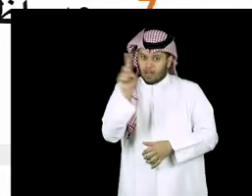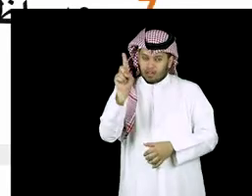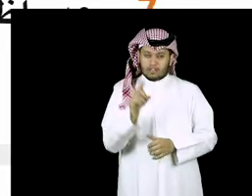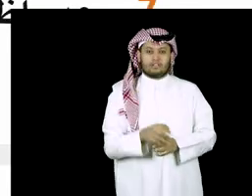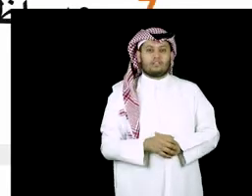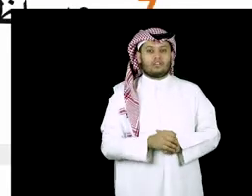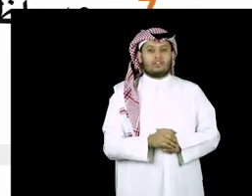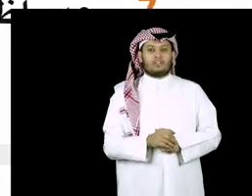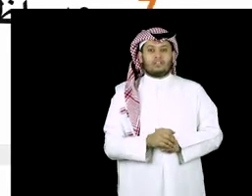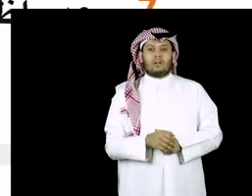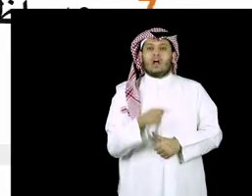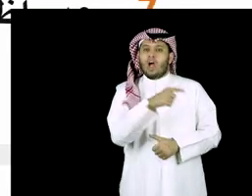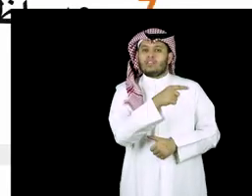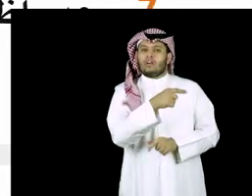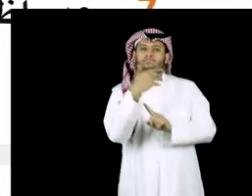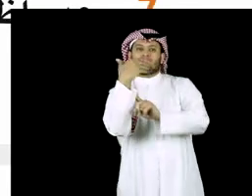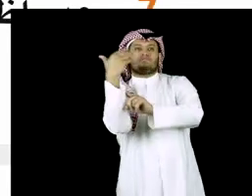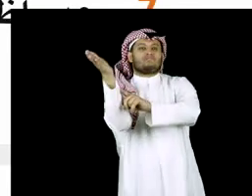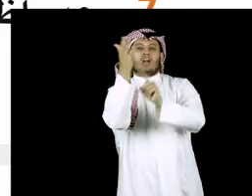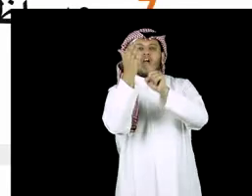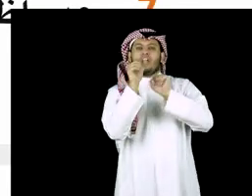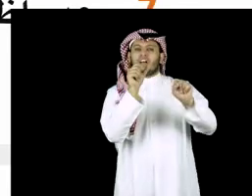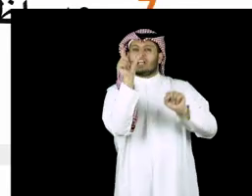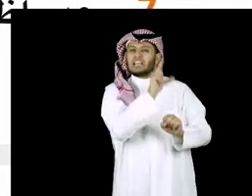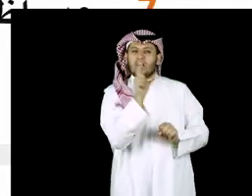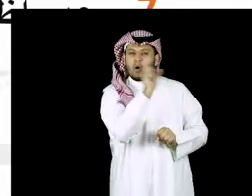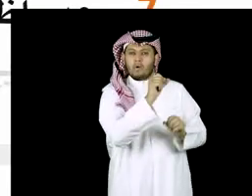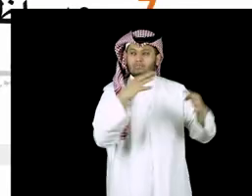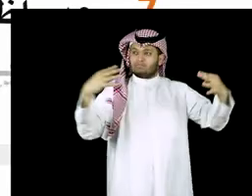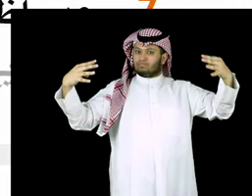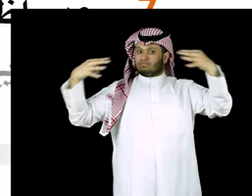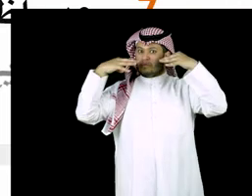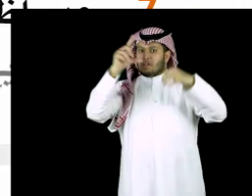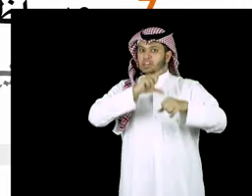عدم إظهار شعاراتهم أو شيئا من عباداتهم،